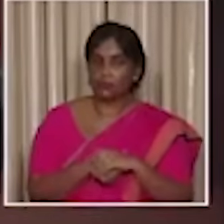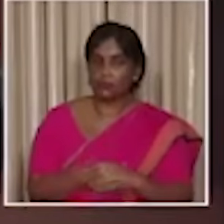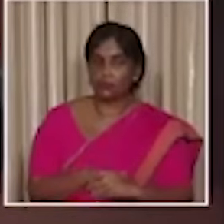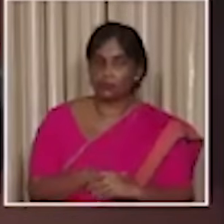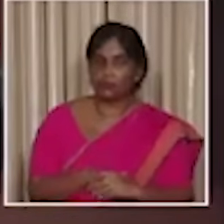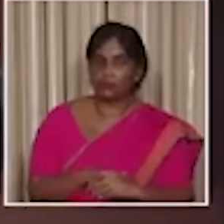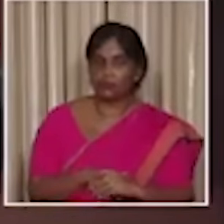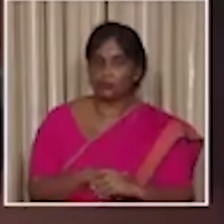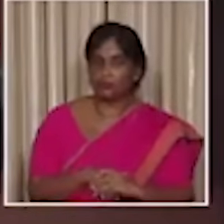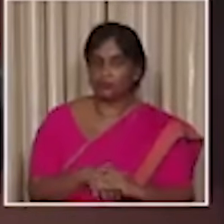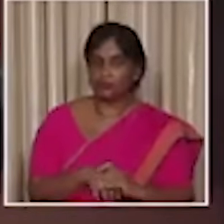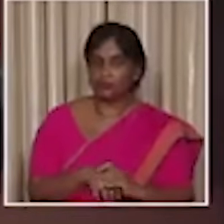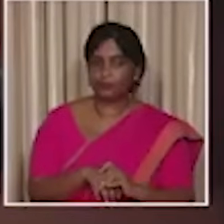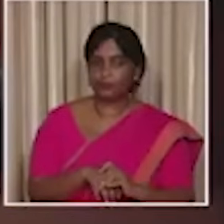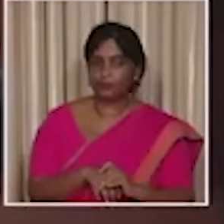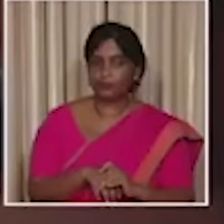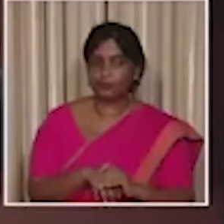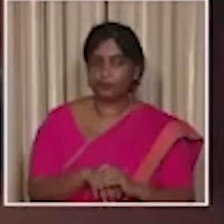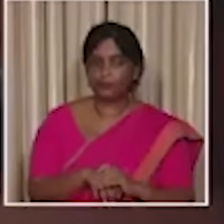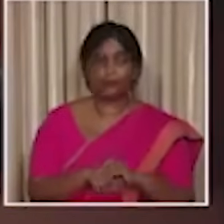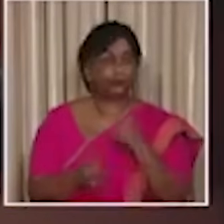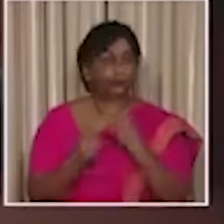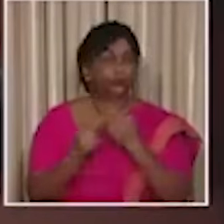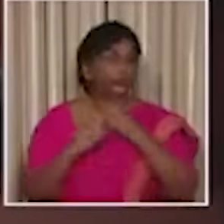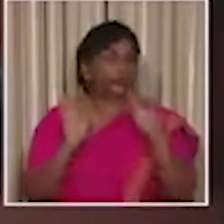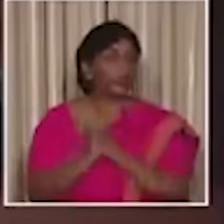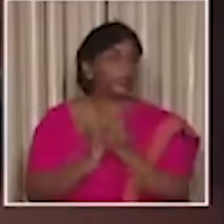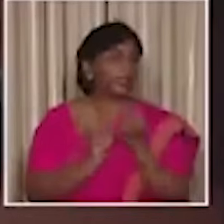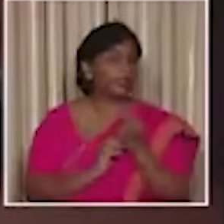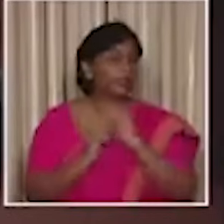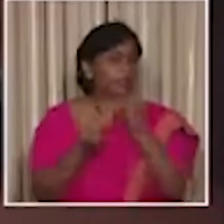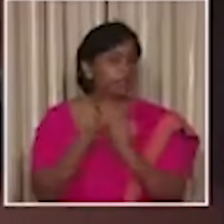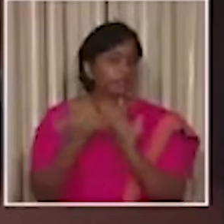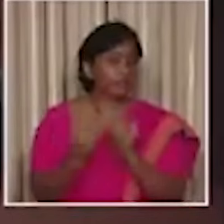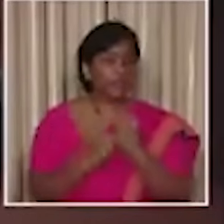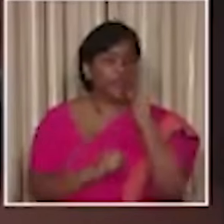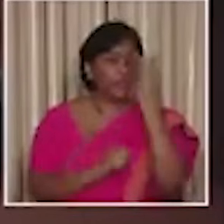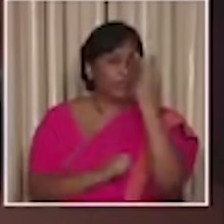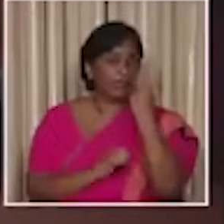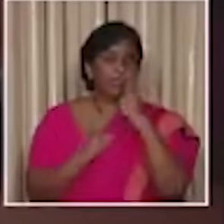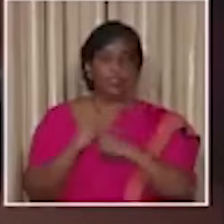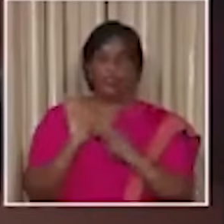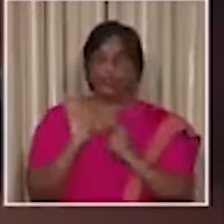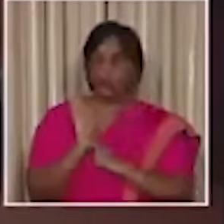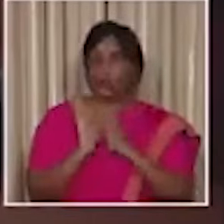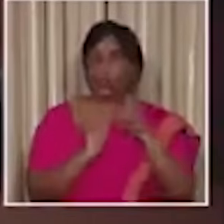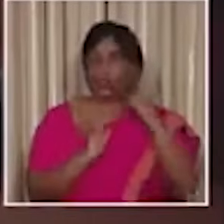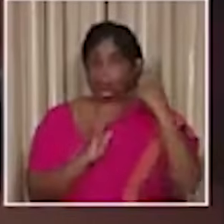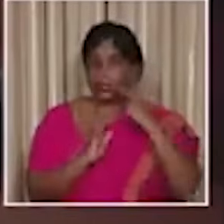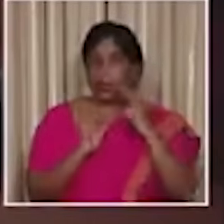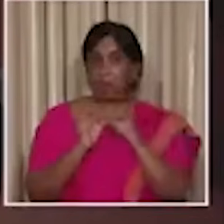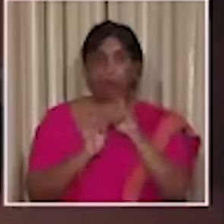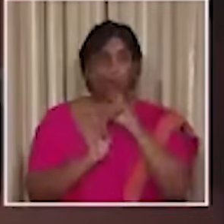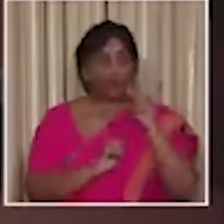රාජ්‍ය භාගයේ කොපමණද ඒ අනුව පසුගිය වසර 5 තුල කැණීම් සිදු කර ඇති ප්‍රමාණය කොපමණද 2000 ජූනි 2 ලබා දෙන ලද බුලන් කුලම නඩු තීන්දුවට